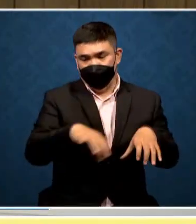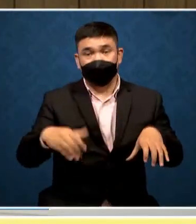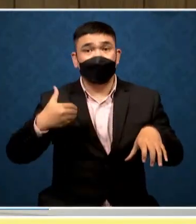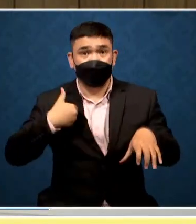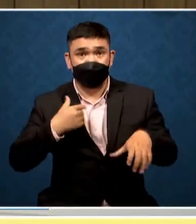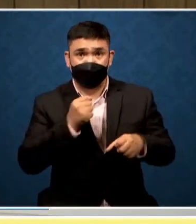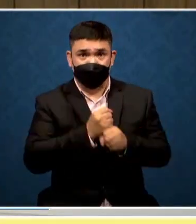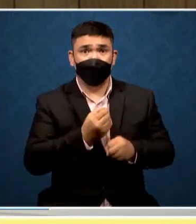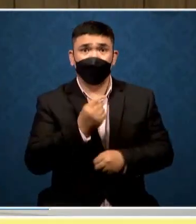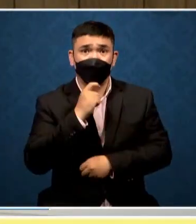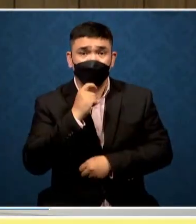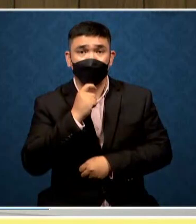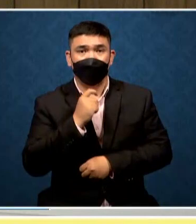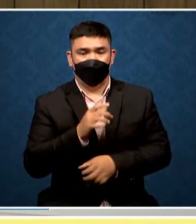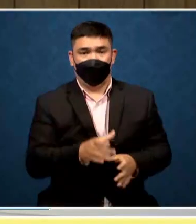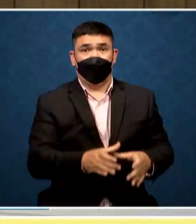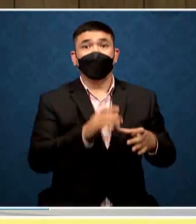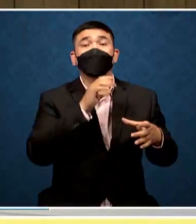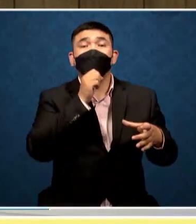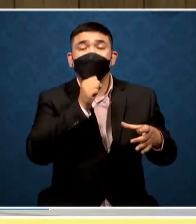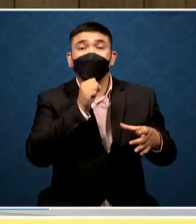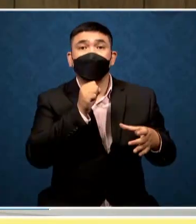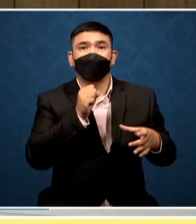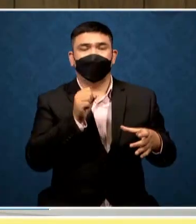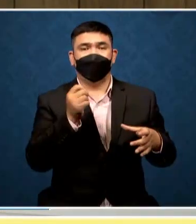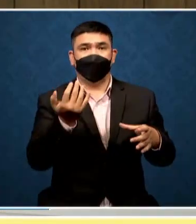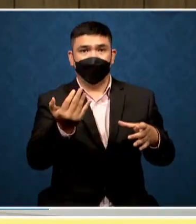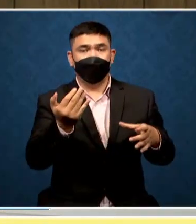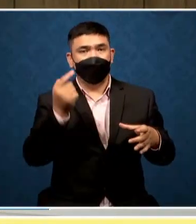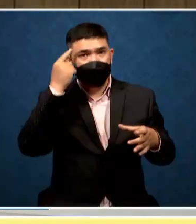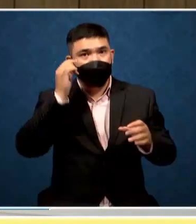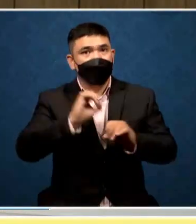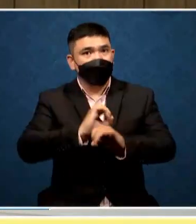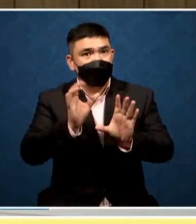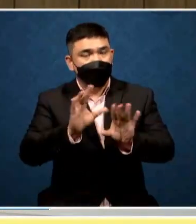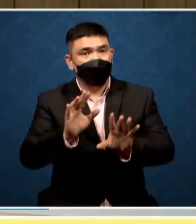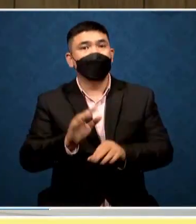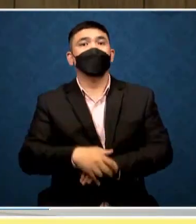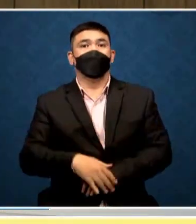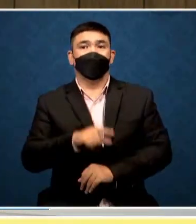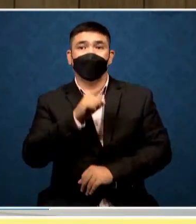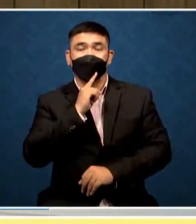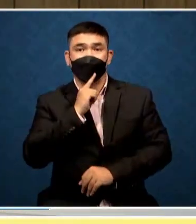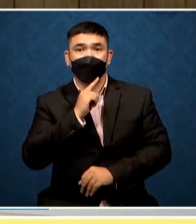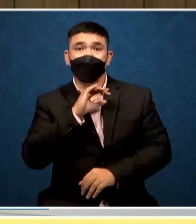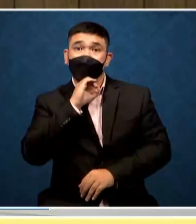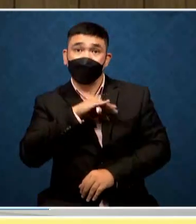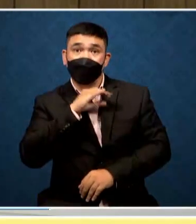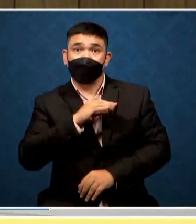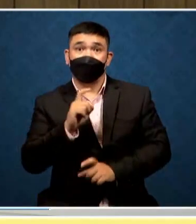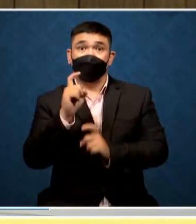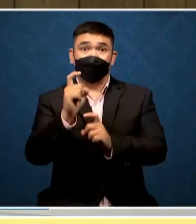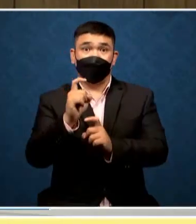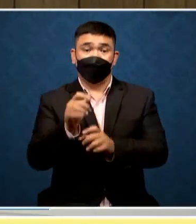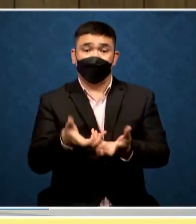ะเน้นอยู่และในส่วนถังส้มนะครับซึ่งก็ชัดเจนมากนะครับว่าเอาขยะอันตรายเนี่